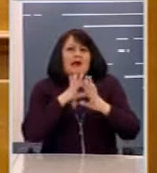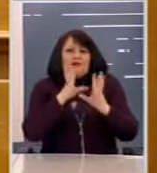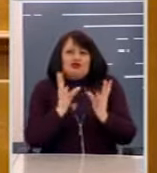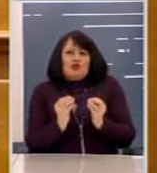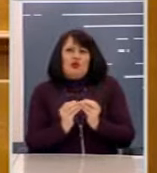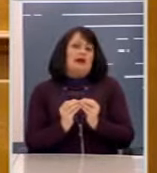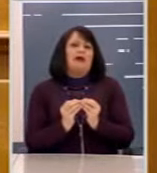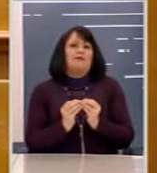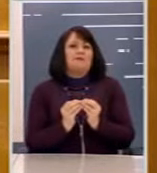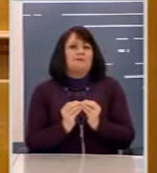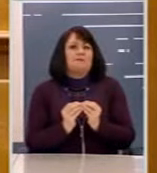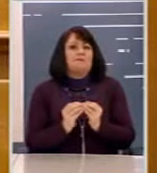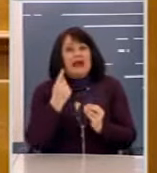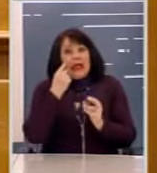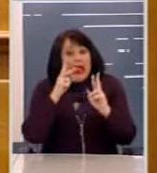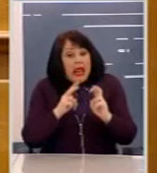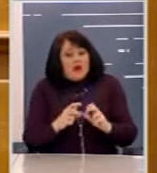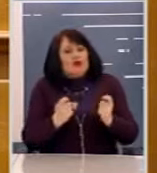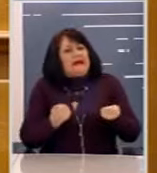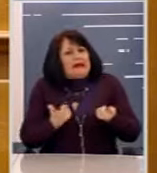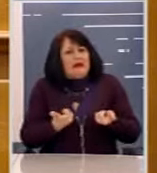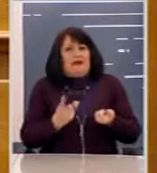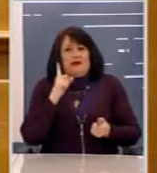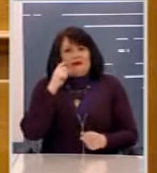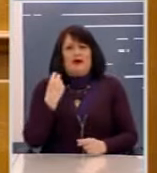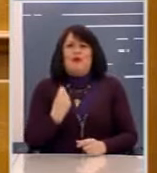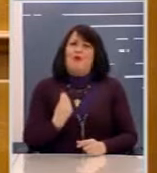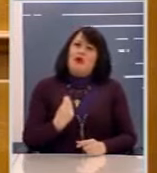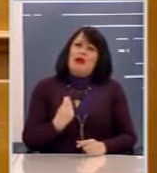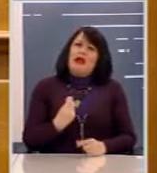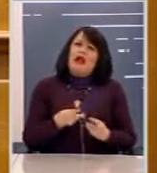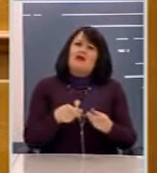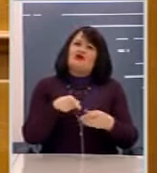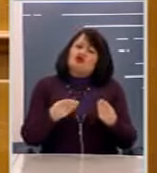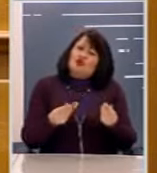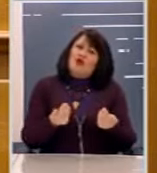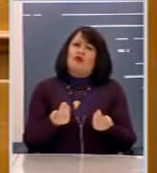που επίσης ξέρουμε πάρα πολύ καλά ότι ήταν ένας μηχανισμός